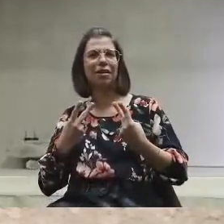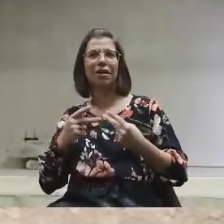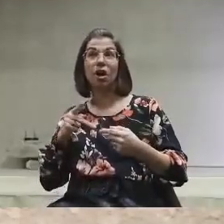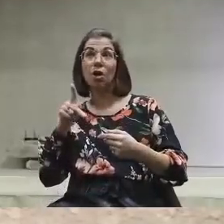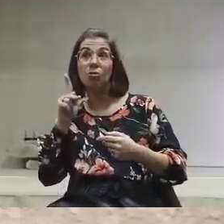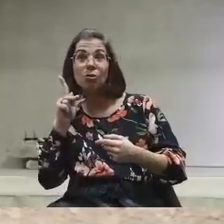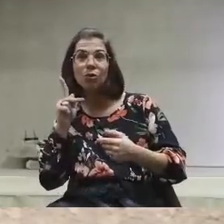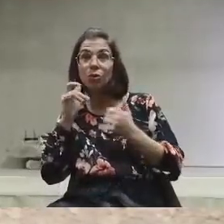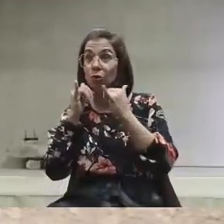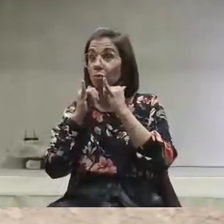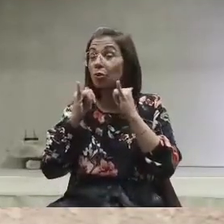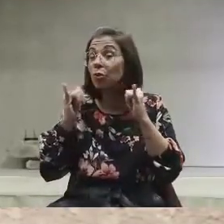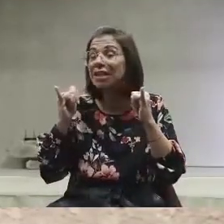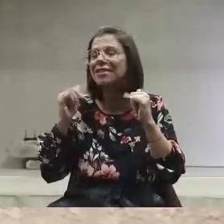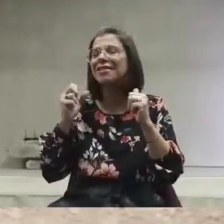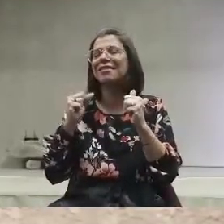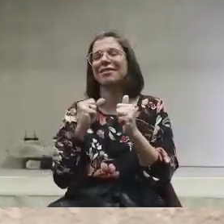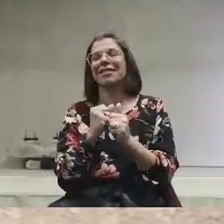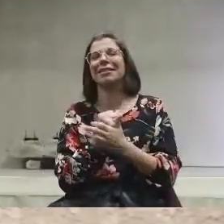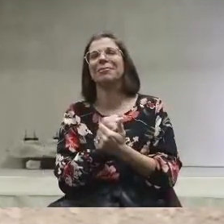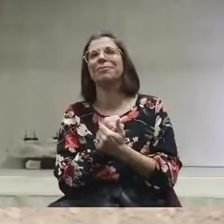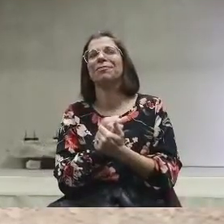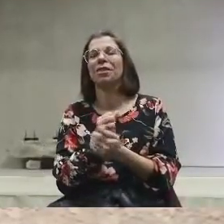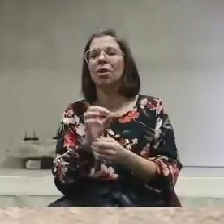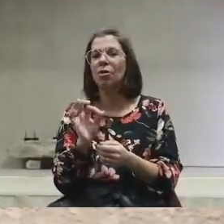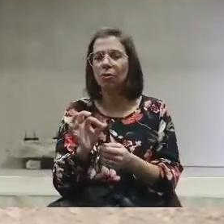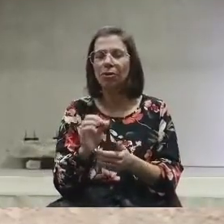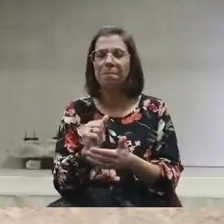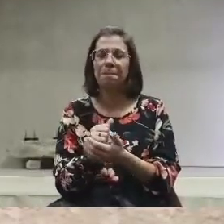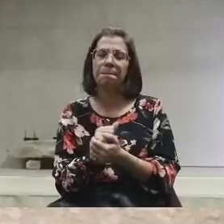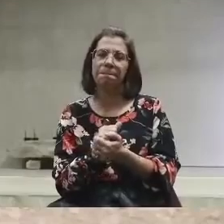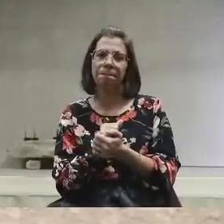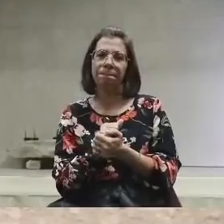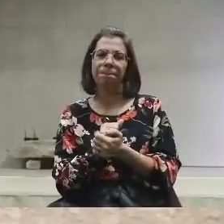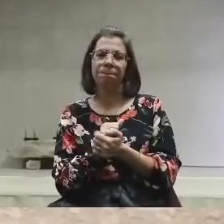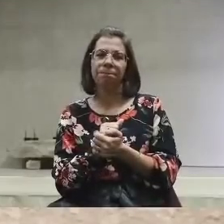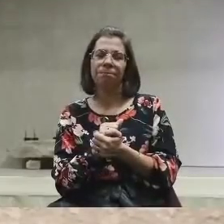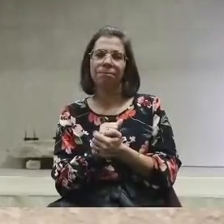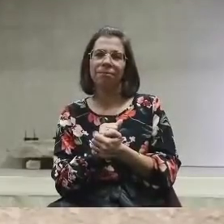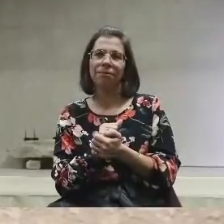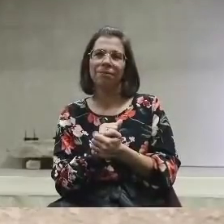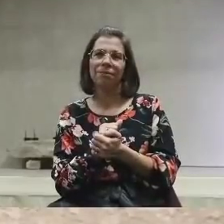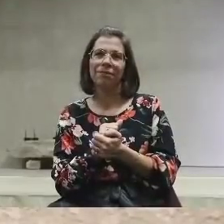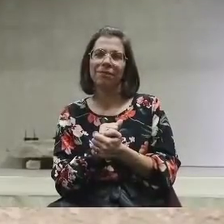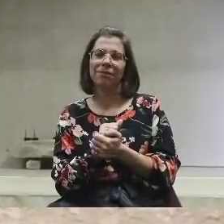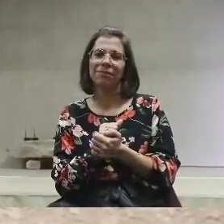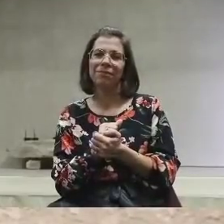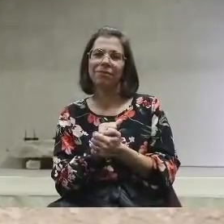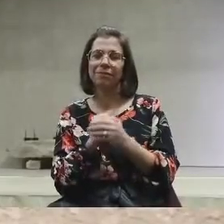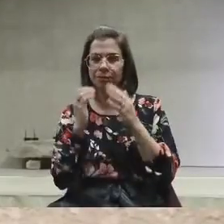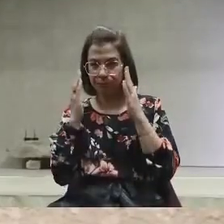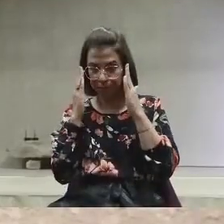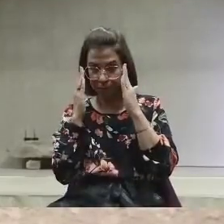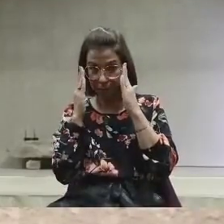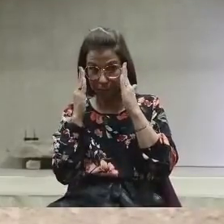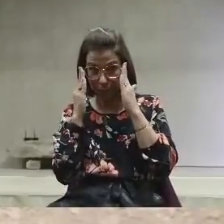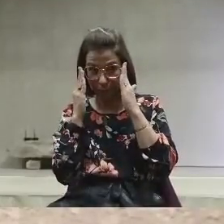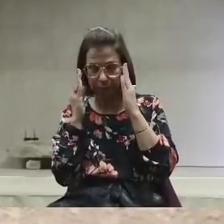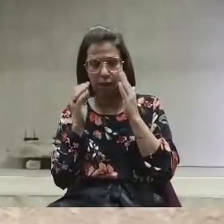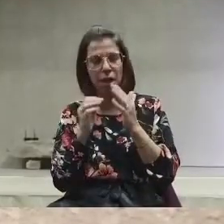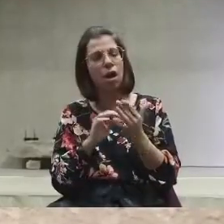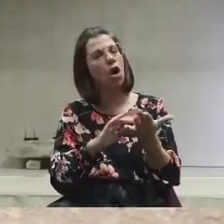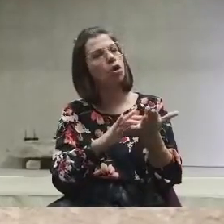rechercher. Nous on veut être au bénéfice de ce qu'il a accompli pour nous. Tout a